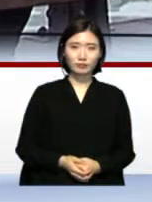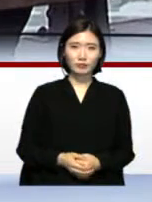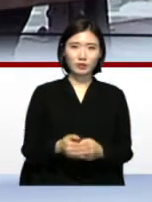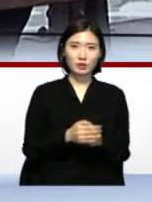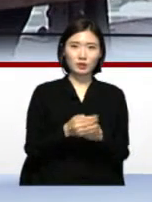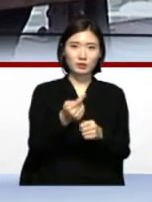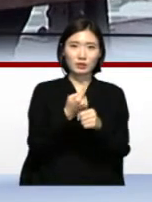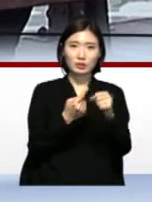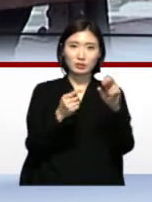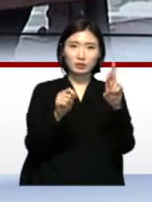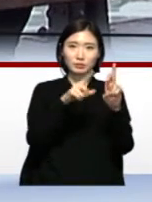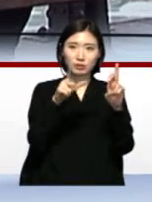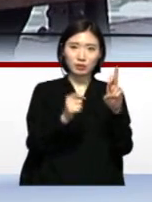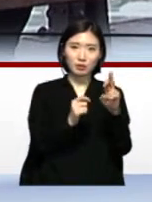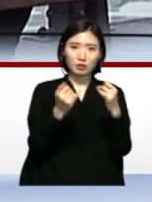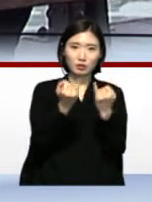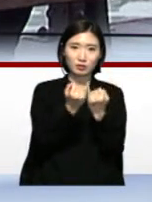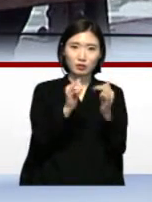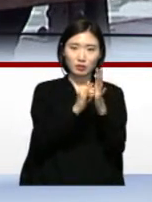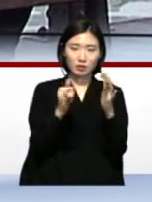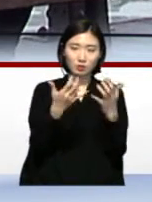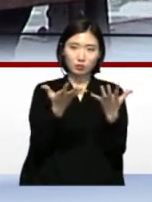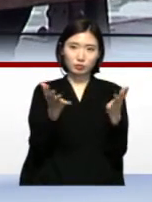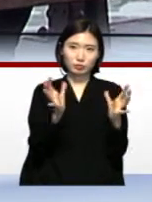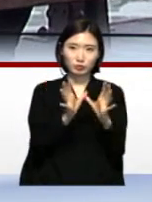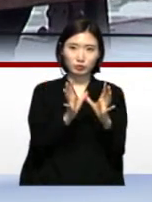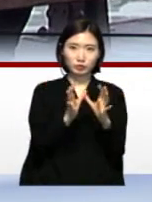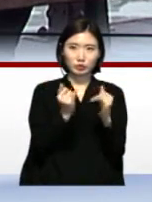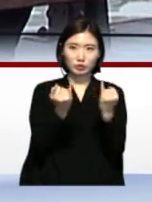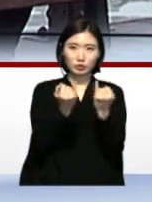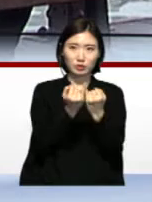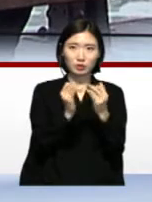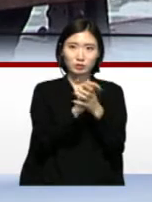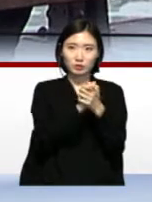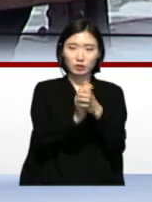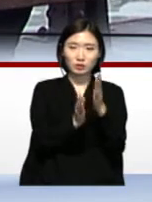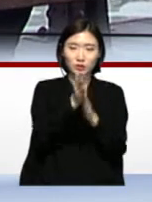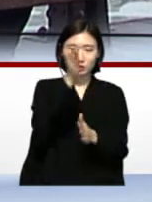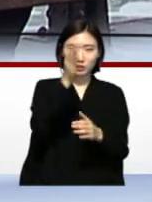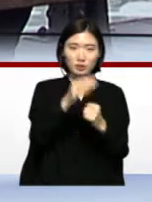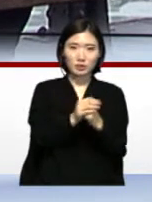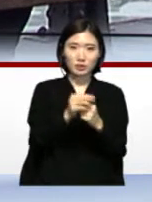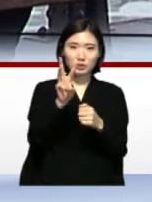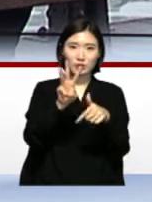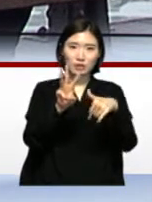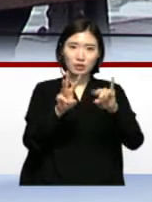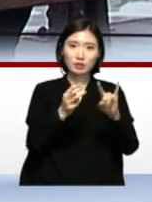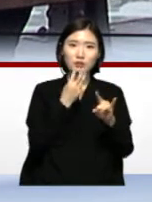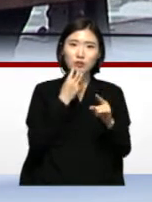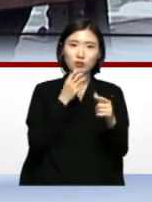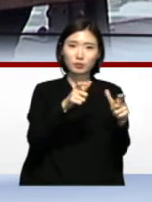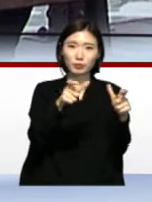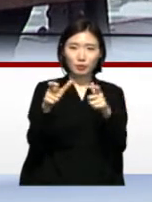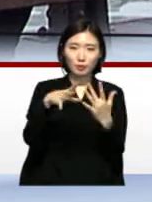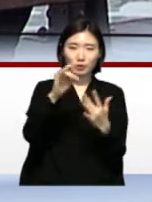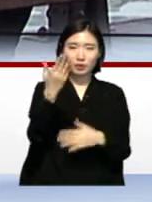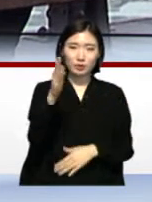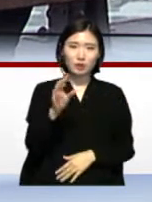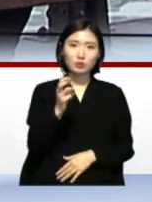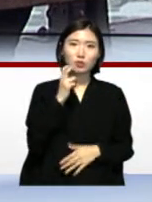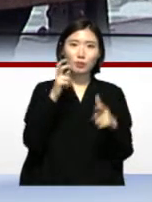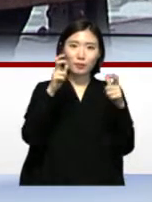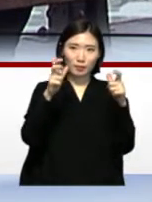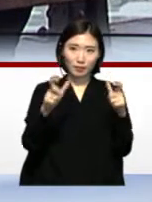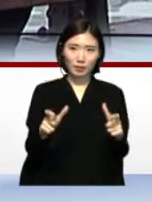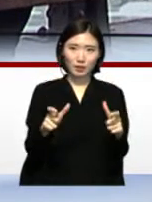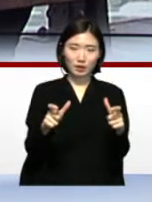지난해 12월 여성가족부가 여성 친화 도시를 선정했죠. 서울에서 3개의 자치구가 지정됐는데 그중 송파구가